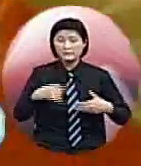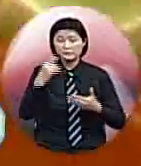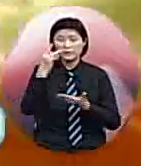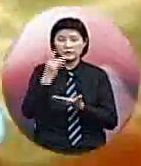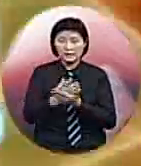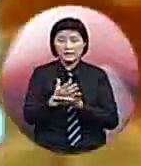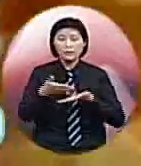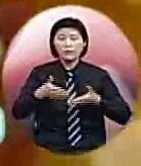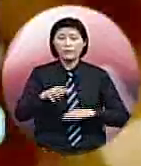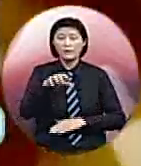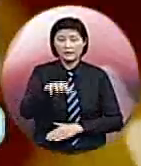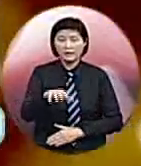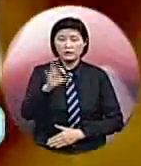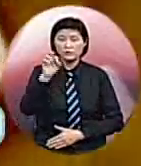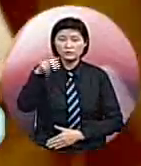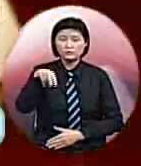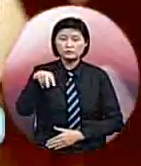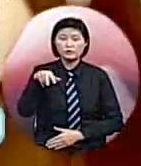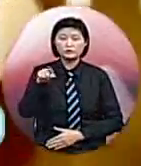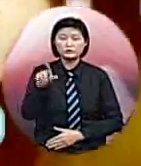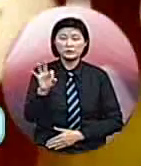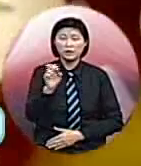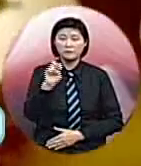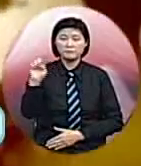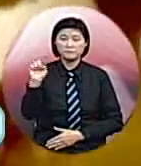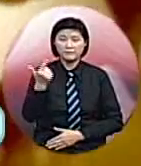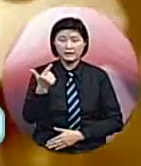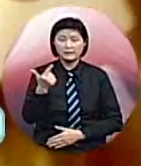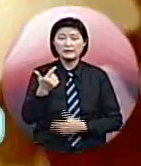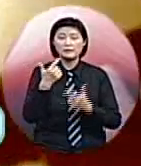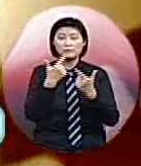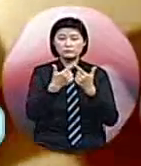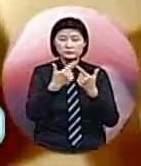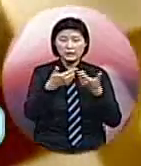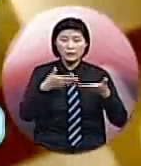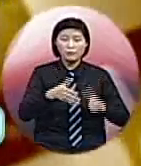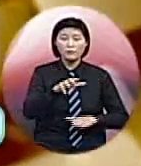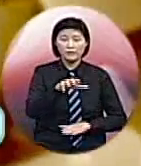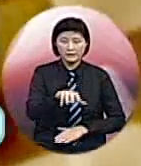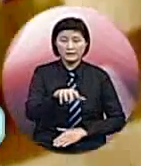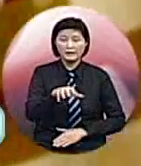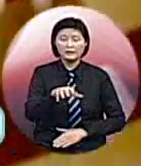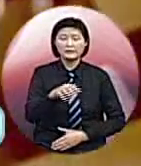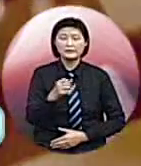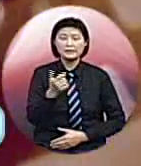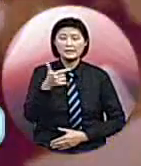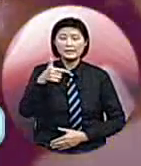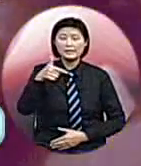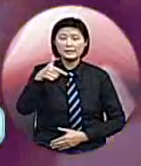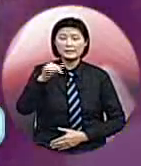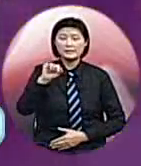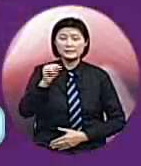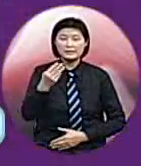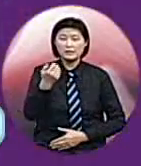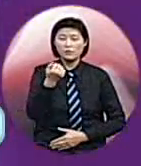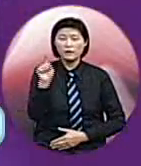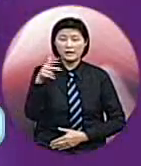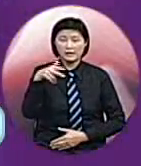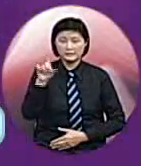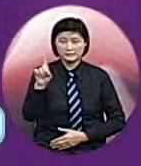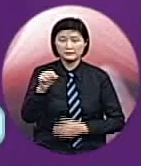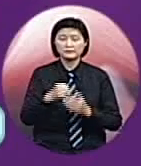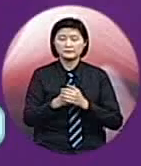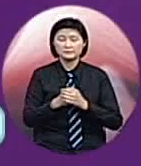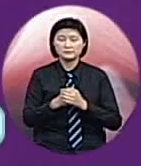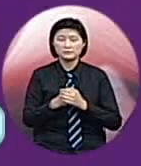고향인 유정만이가 있고요. 예. 네. 또 부산에서 고향인 네. 진화자가 있어요. 네.